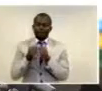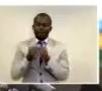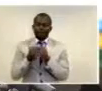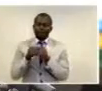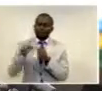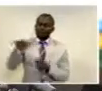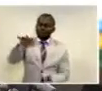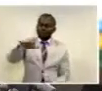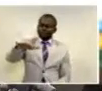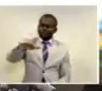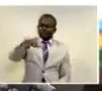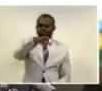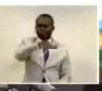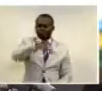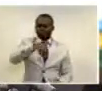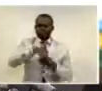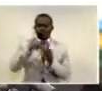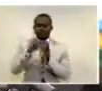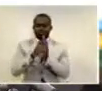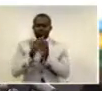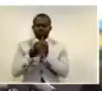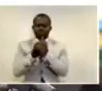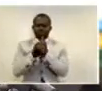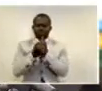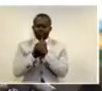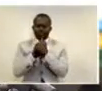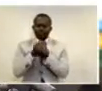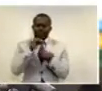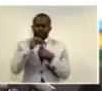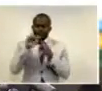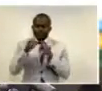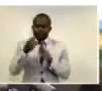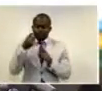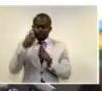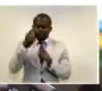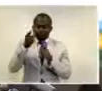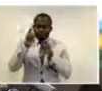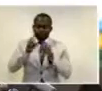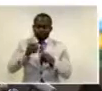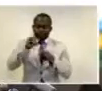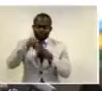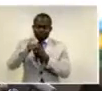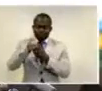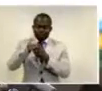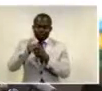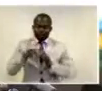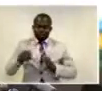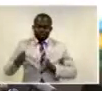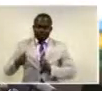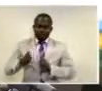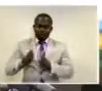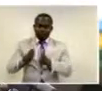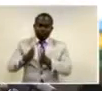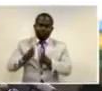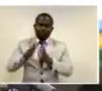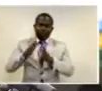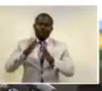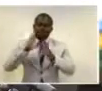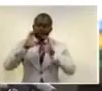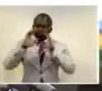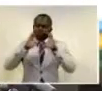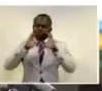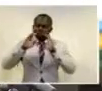ibice bimwe by'akarere ka Rubavu nanone bitarabasha kugerwamo n'imiyoboro y'itumanaho ya